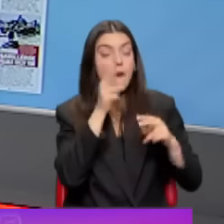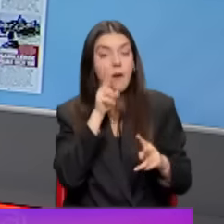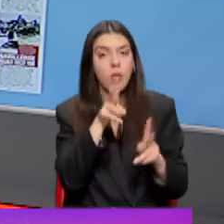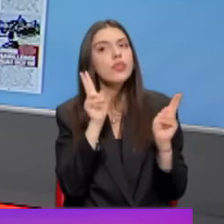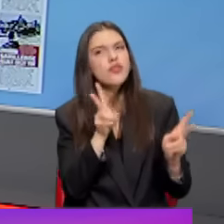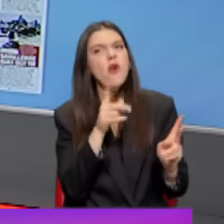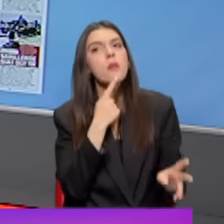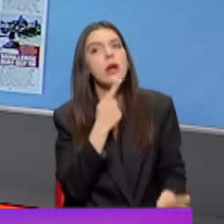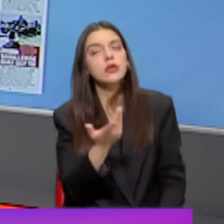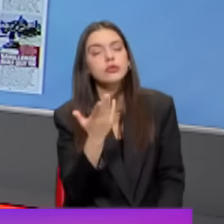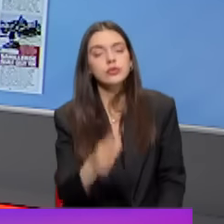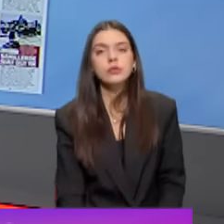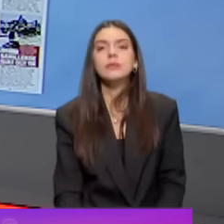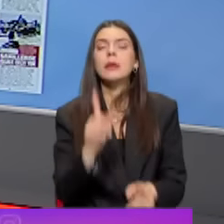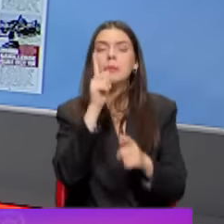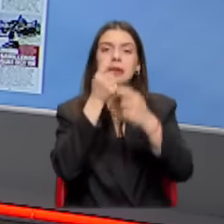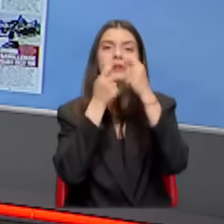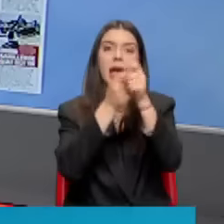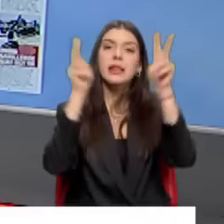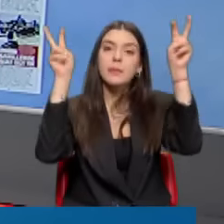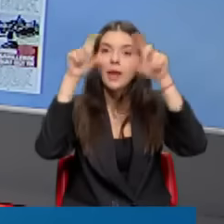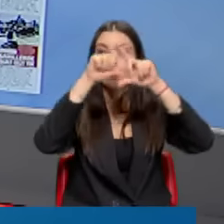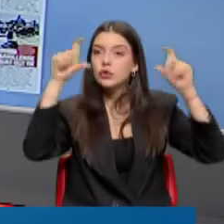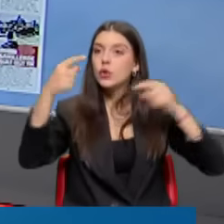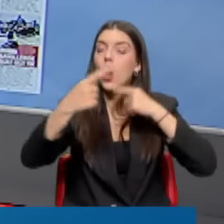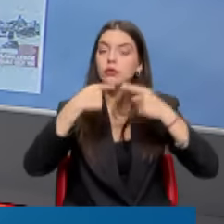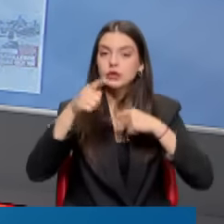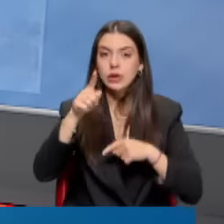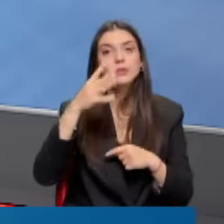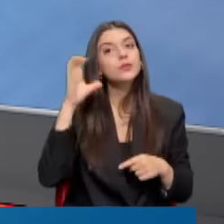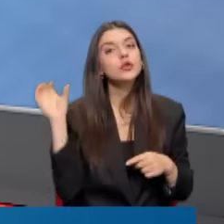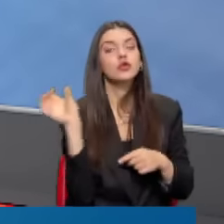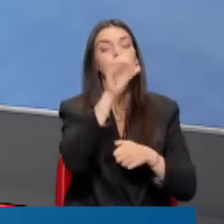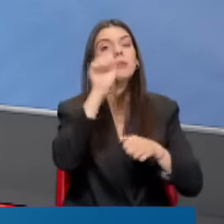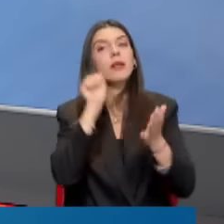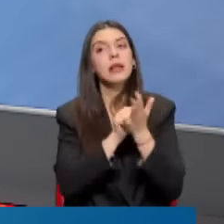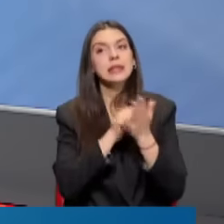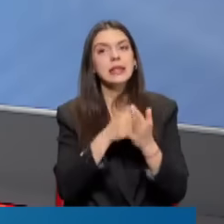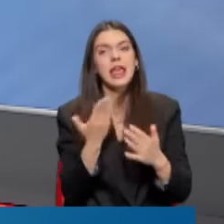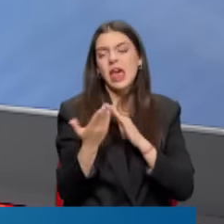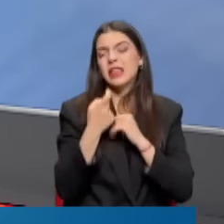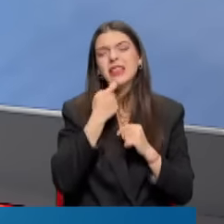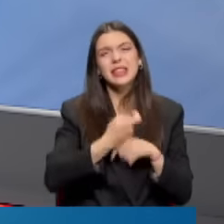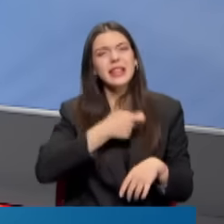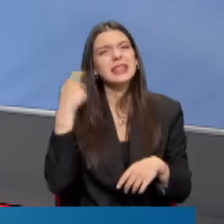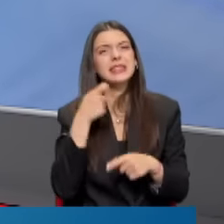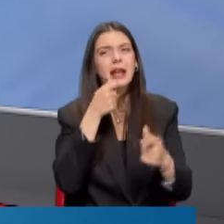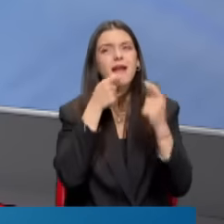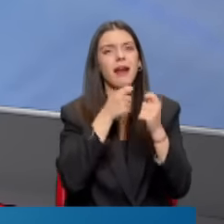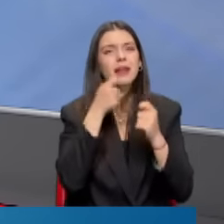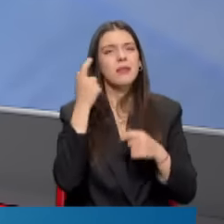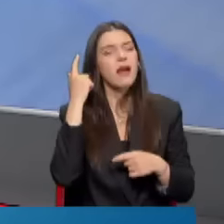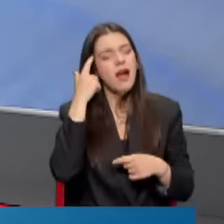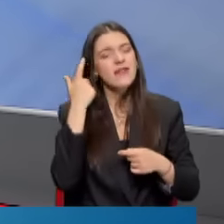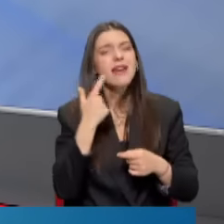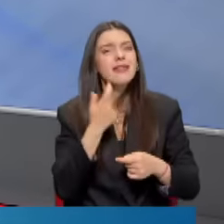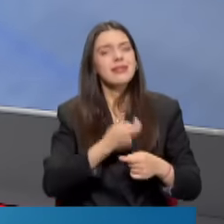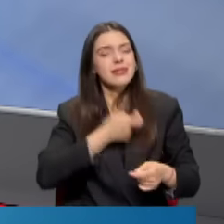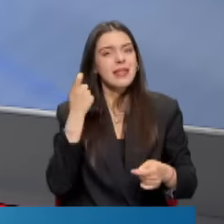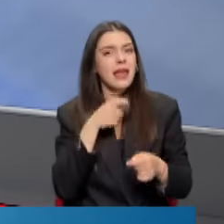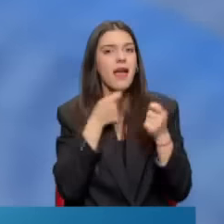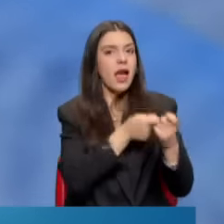biraz eğitim başlıklarından bahsedelim Cumhuriyet Gazetesi gerici eğitim onaylandı diyor Efendim Eee iktidarın